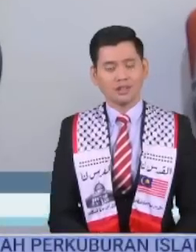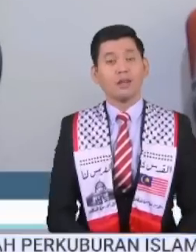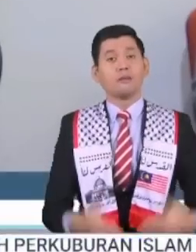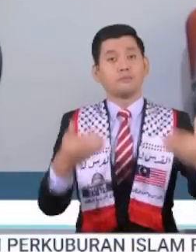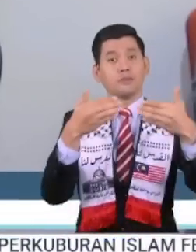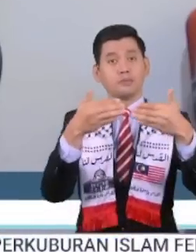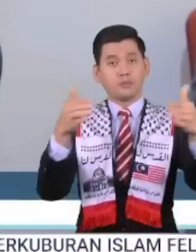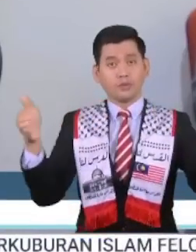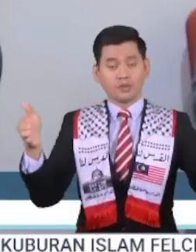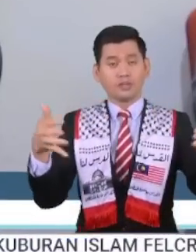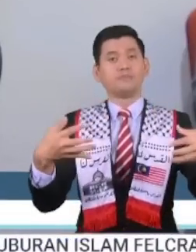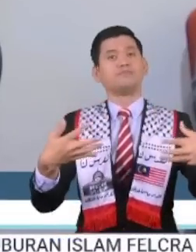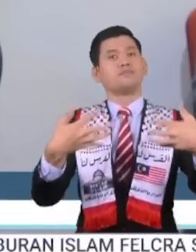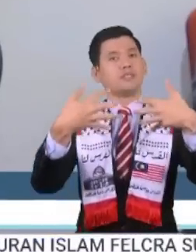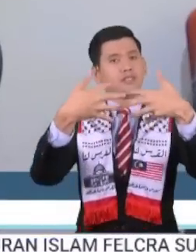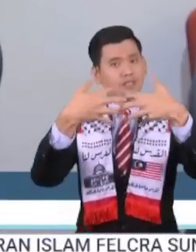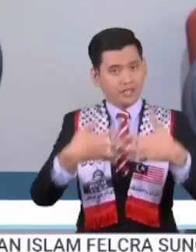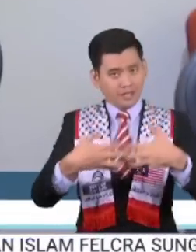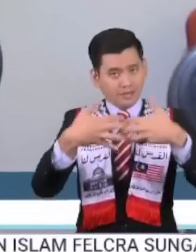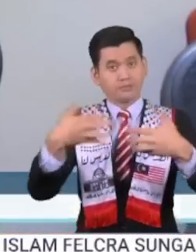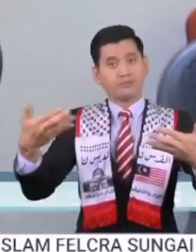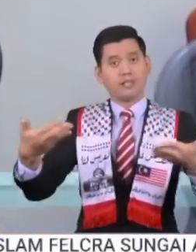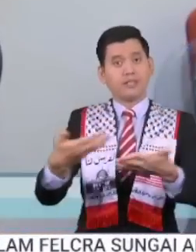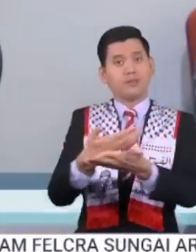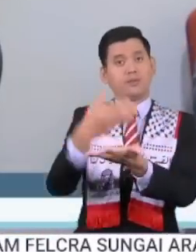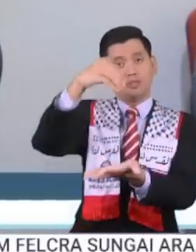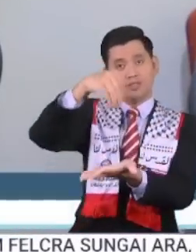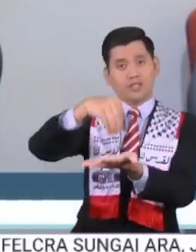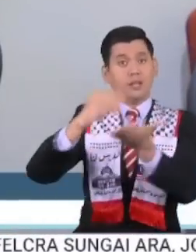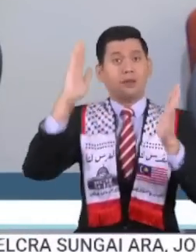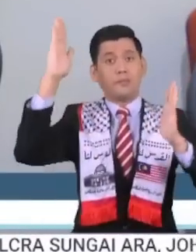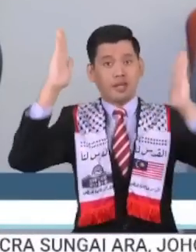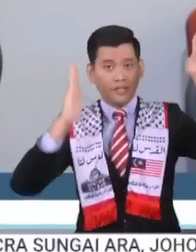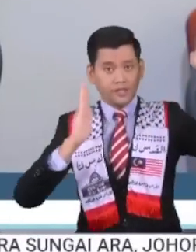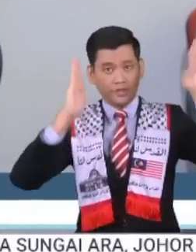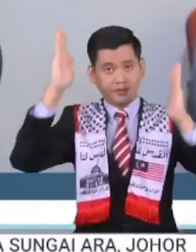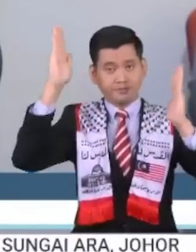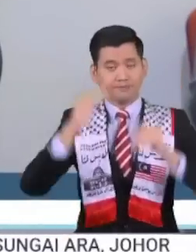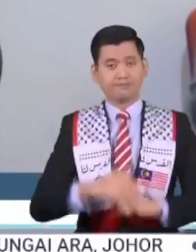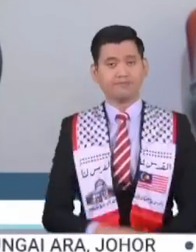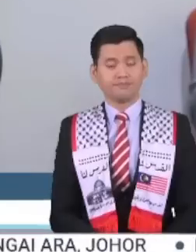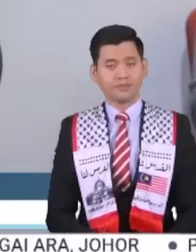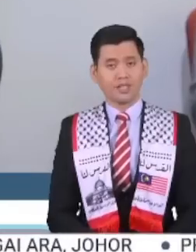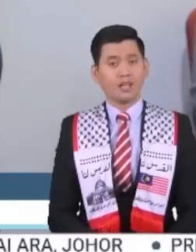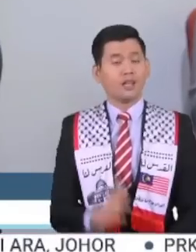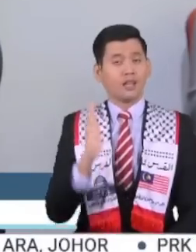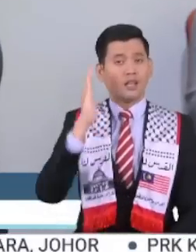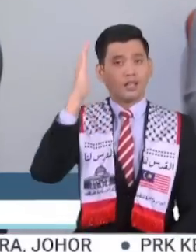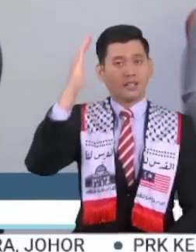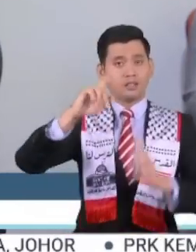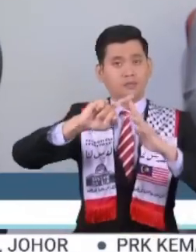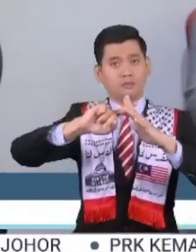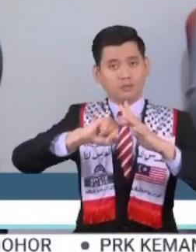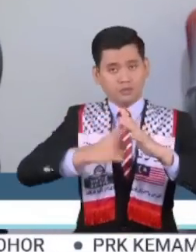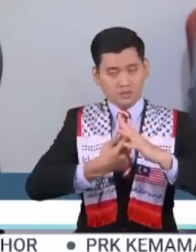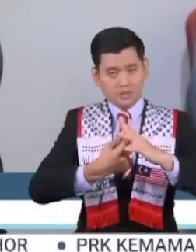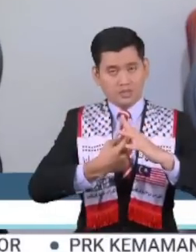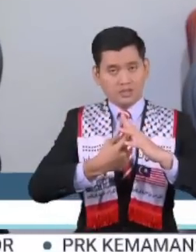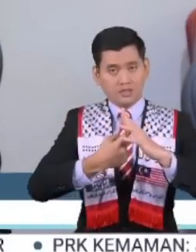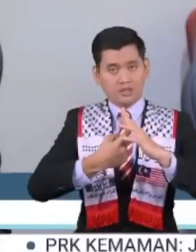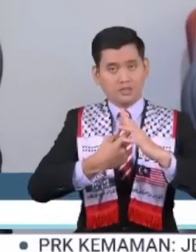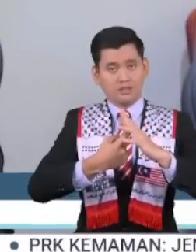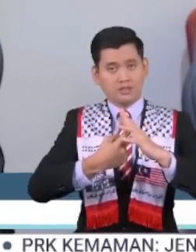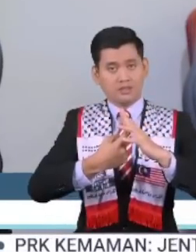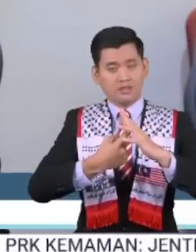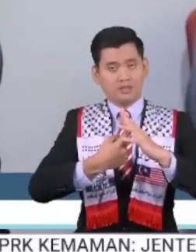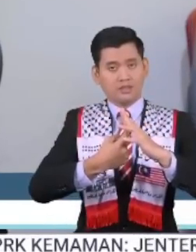Membuka sebuah factory lah di Malaysia. Mereka akan bermula di bulan April ini. Kilang